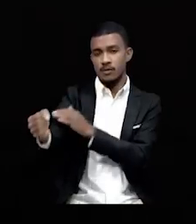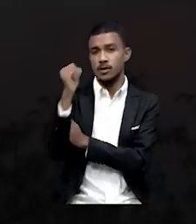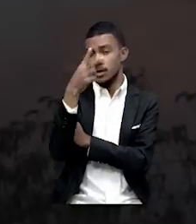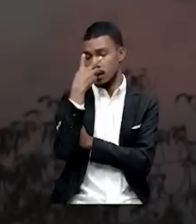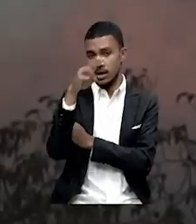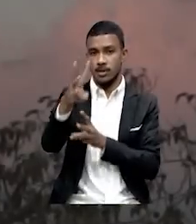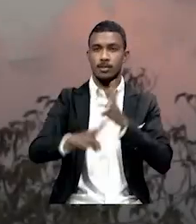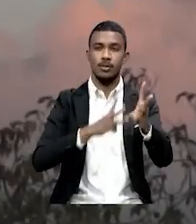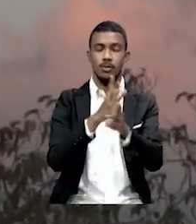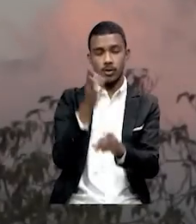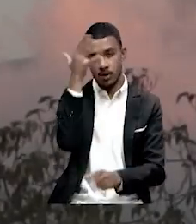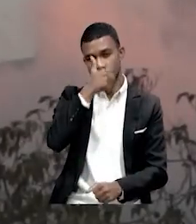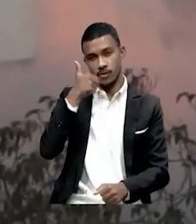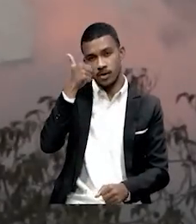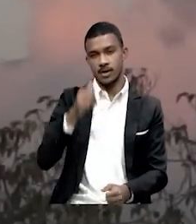fura.